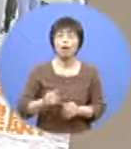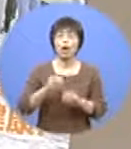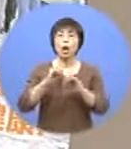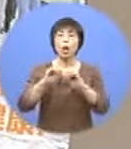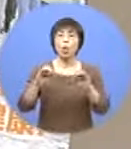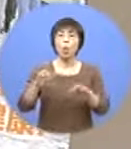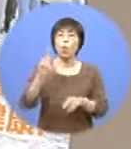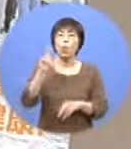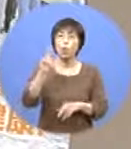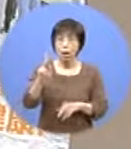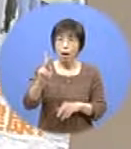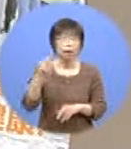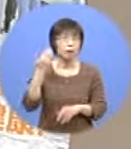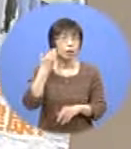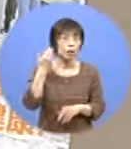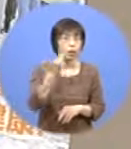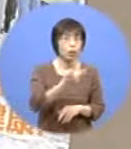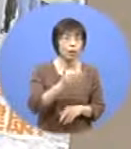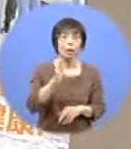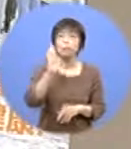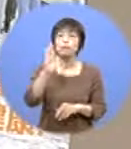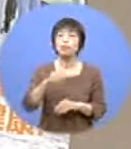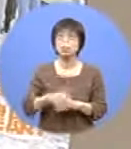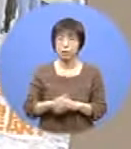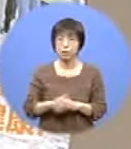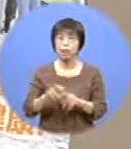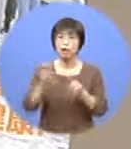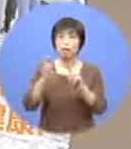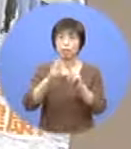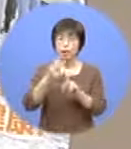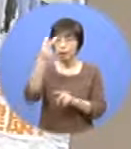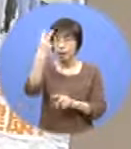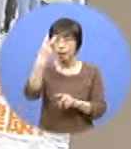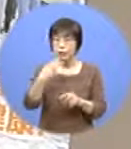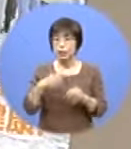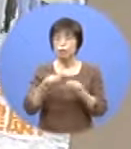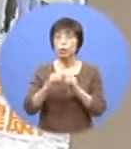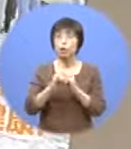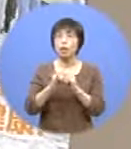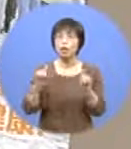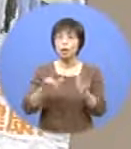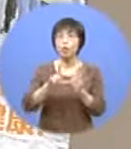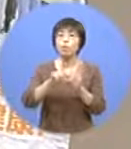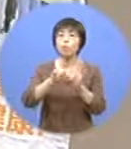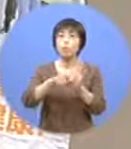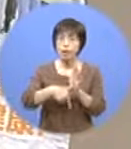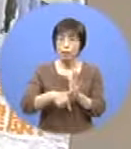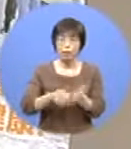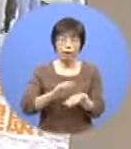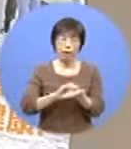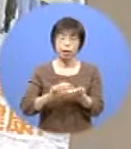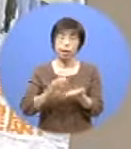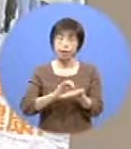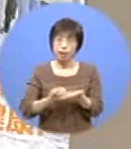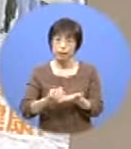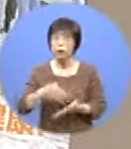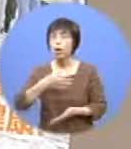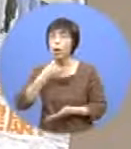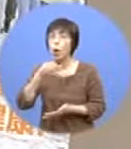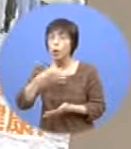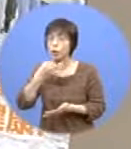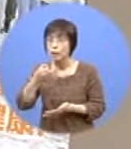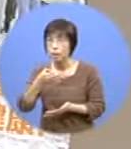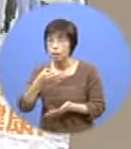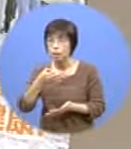報課までお問い合わせください。また、視覚に障害のある方のために点字版と音声版